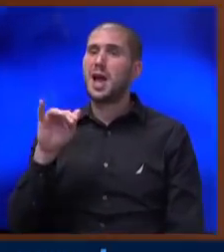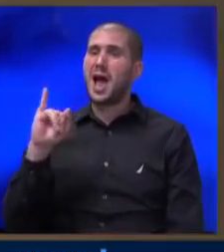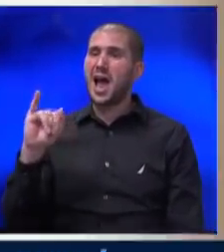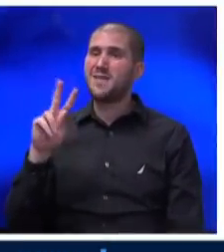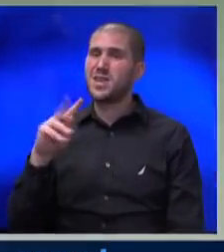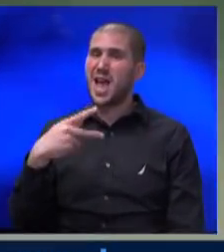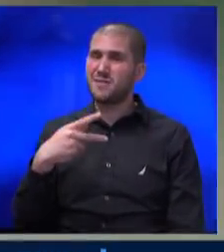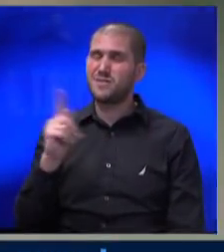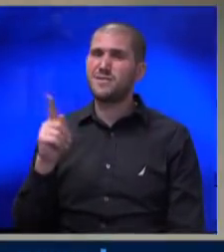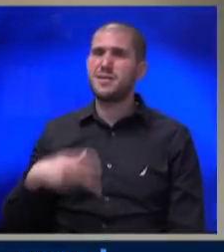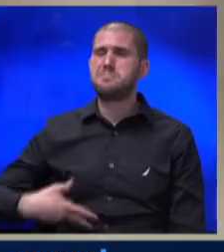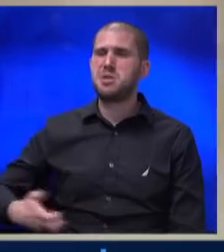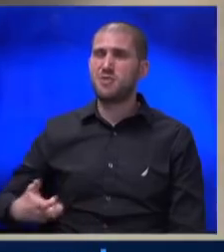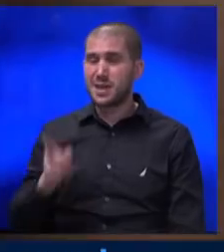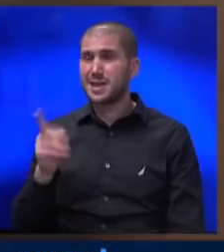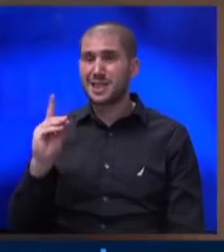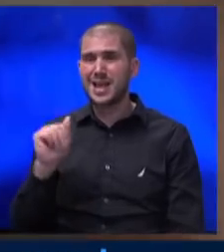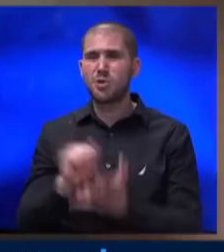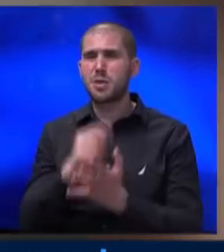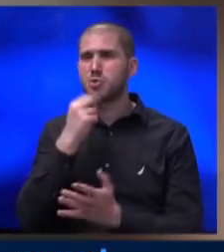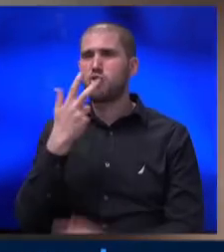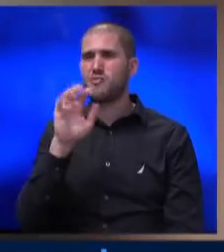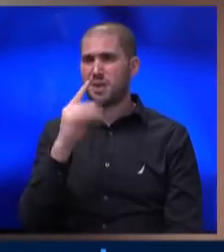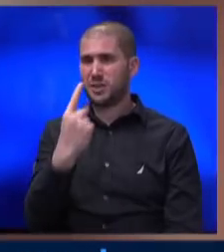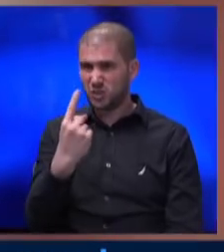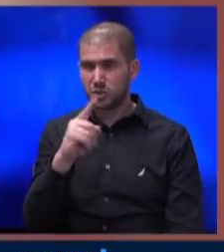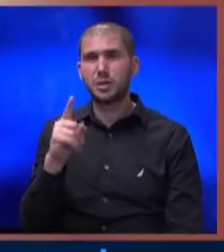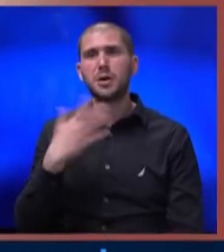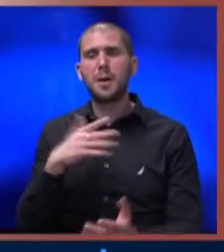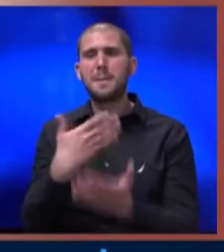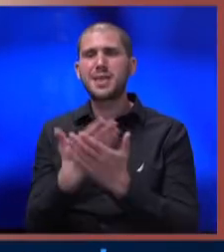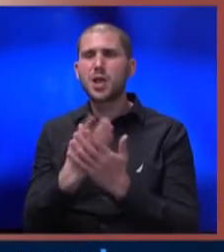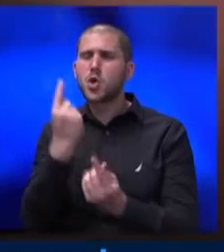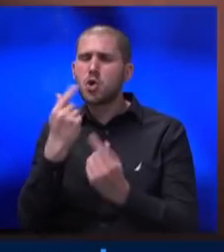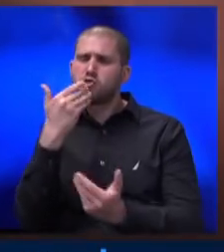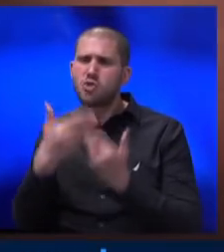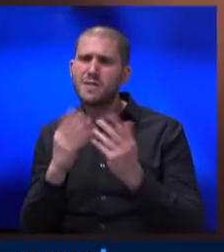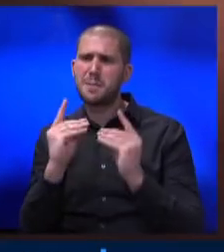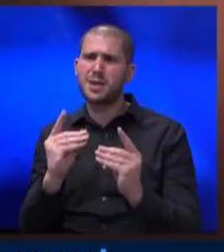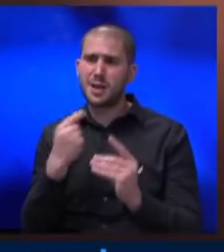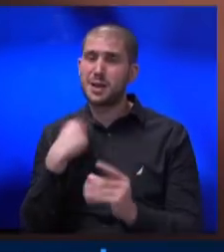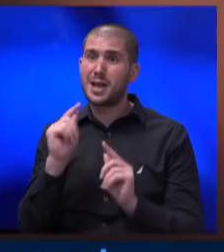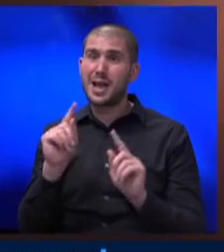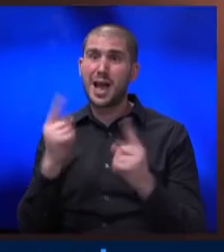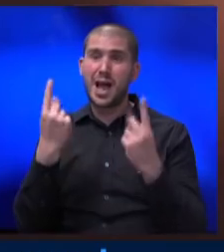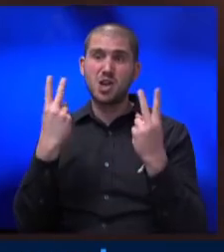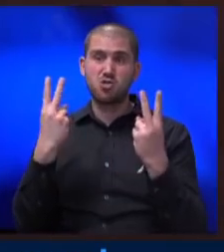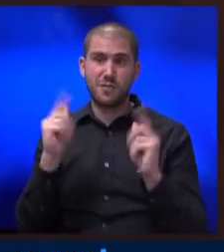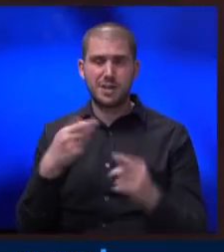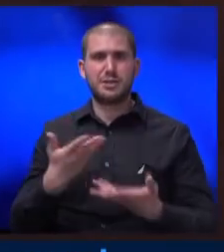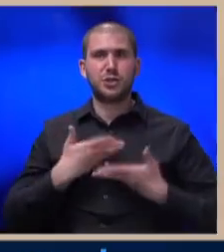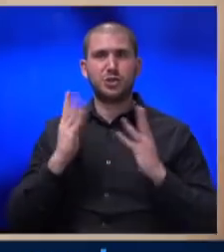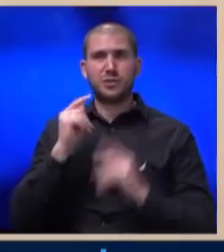יחידת IVF, בי שפיר. דניאל, עיתונאית בת 35, בחרה לתעד כל שלב בדרך. הרגע המיוחל הגיע, קיבלתי סוף